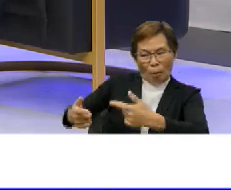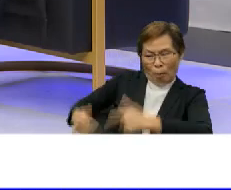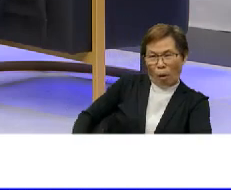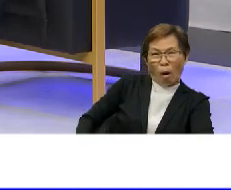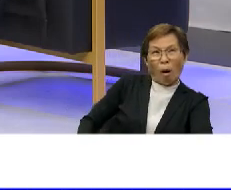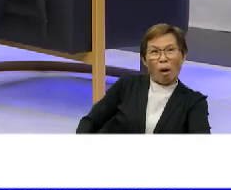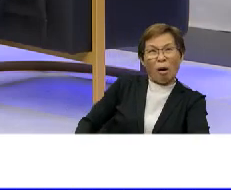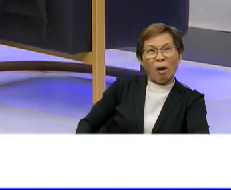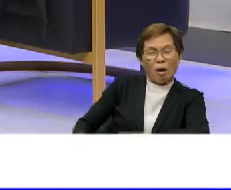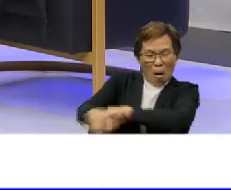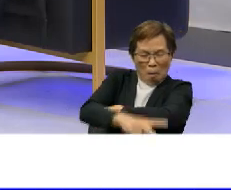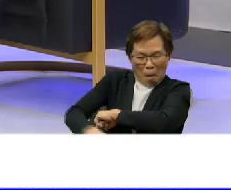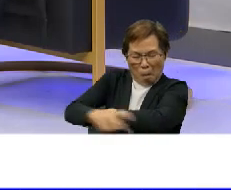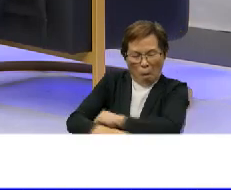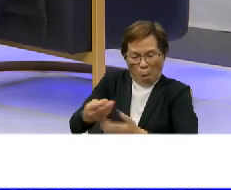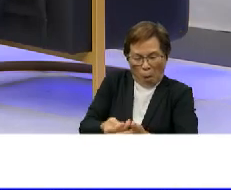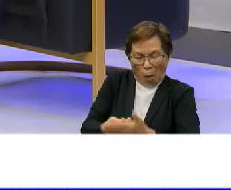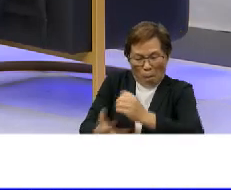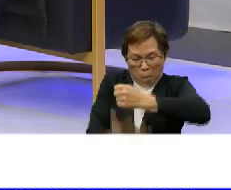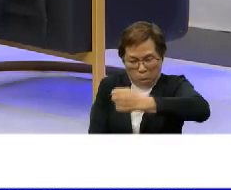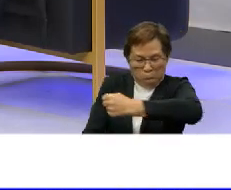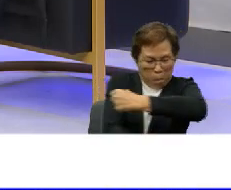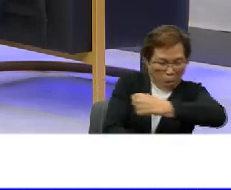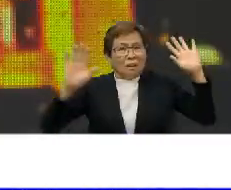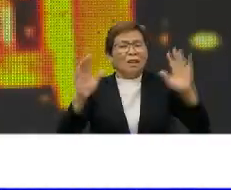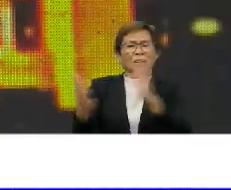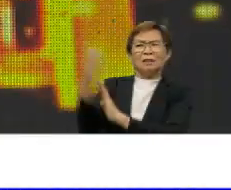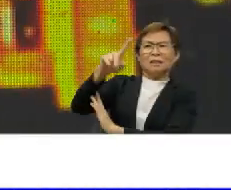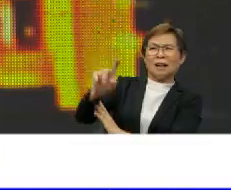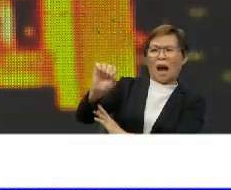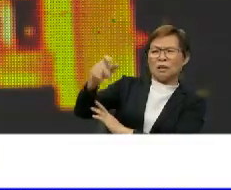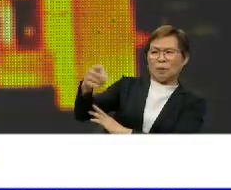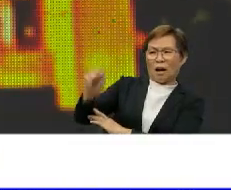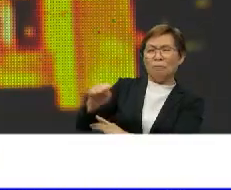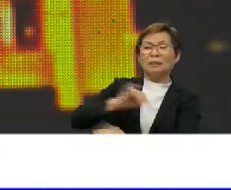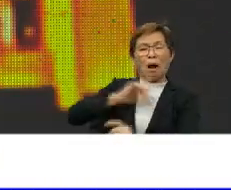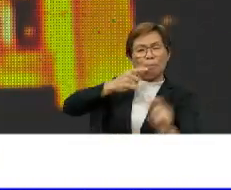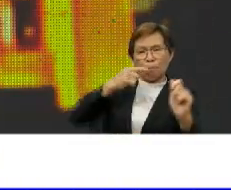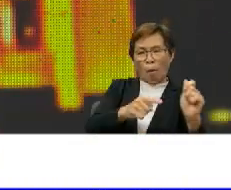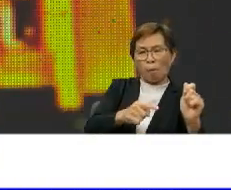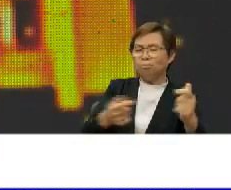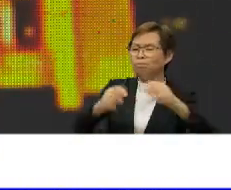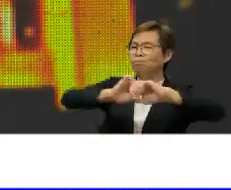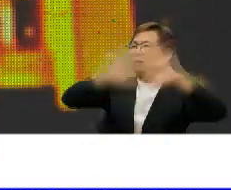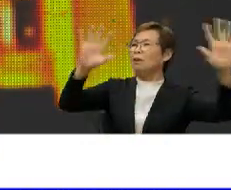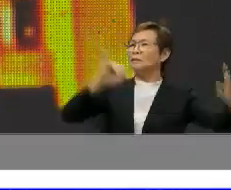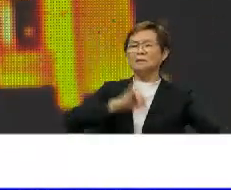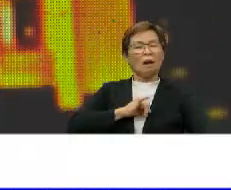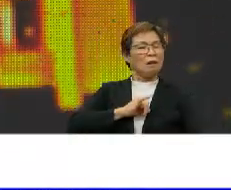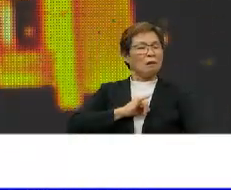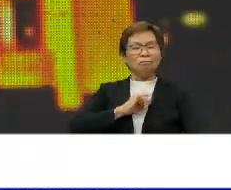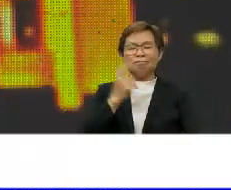pihak kerajaan maupun pembangkang saya bagi arahan yang jelas saya tidak mau